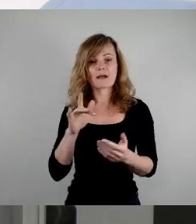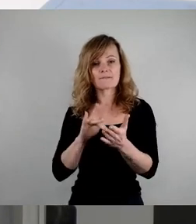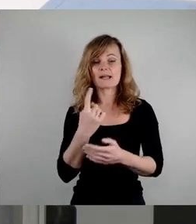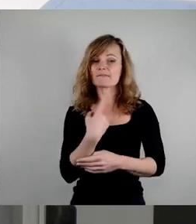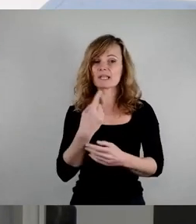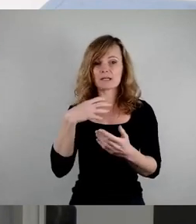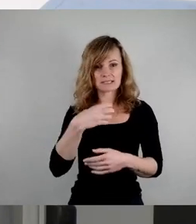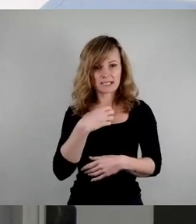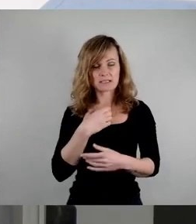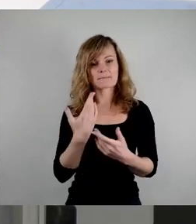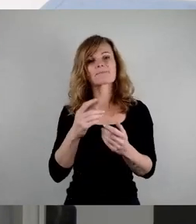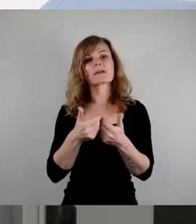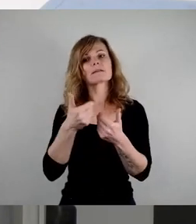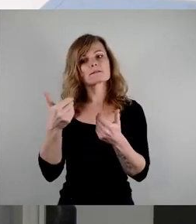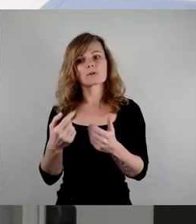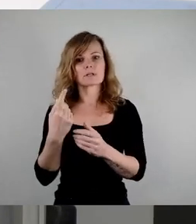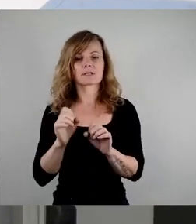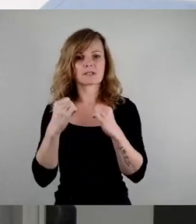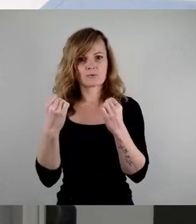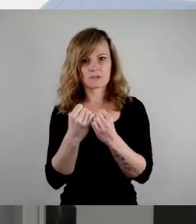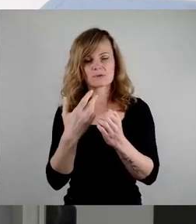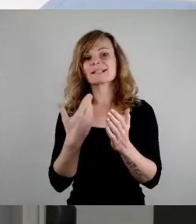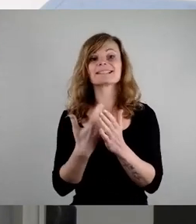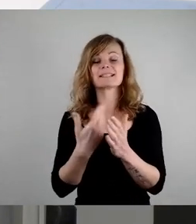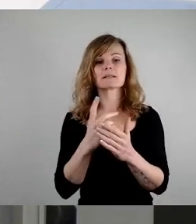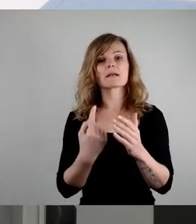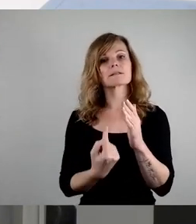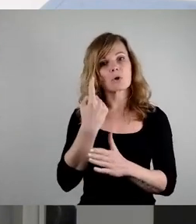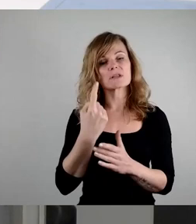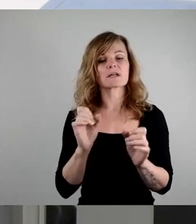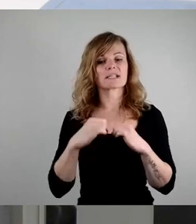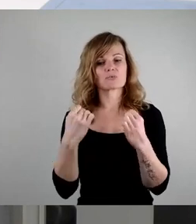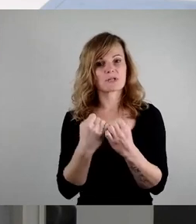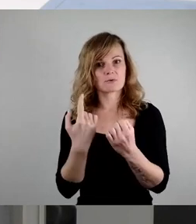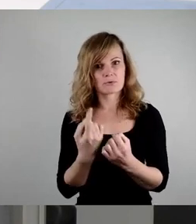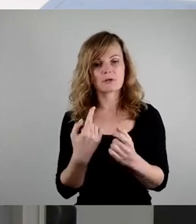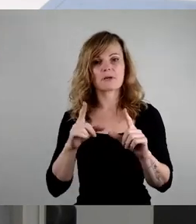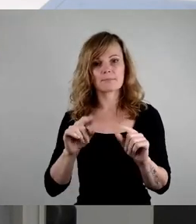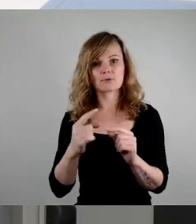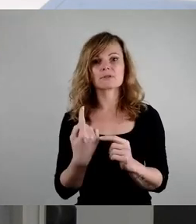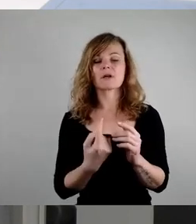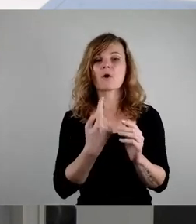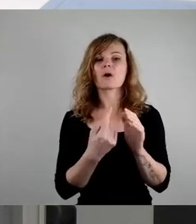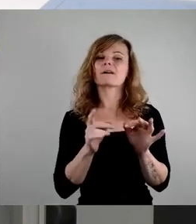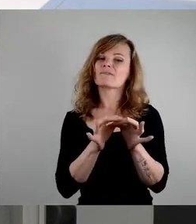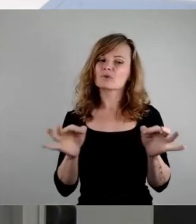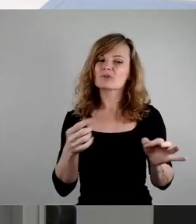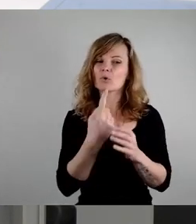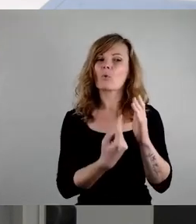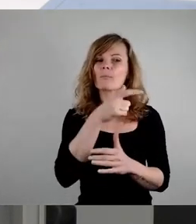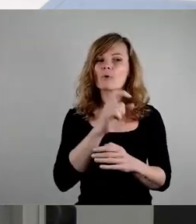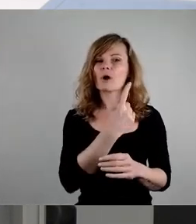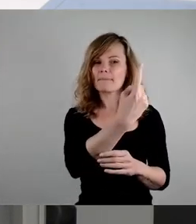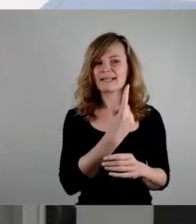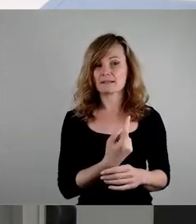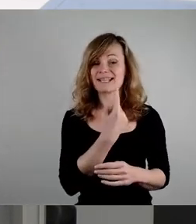eine Sondersituation haben. Und die Sondersituation liegt auch in der Funktion des Oberbürgermeisters, der zusätzlich nicht